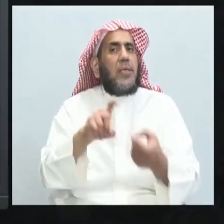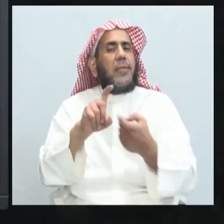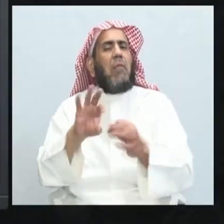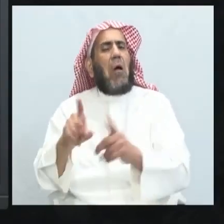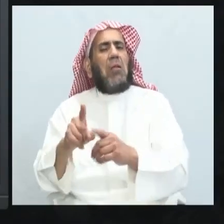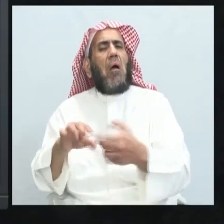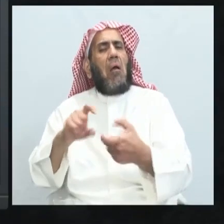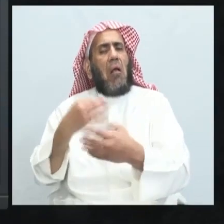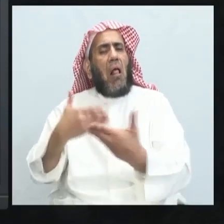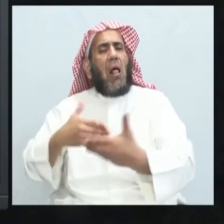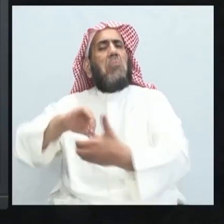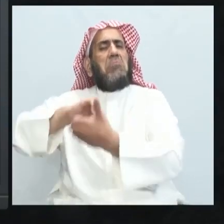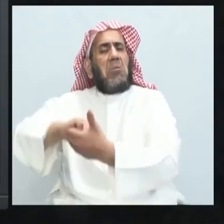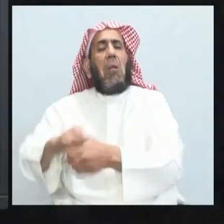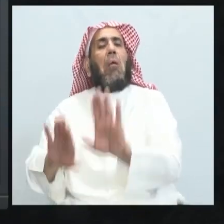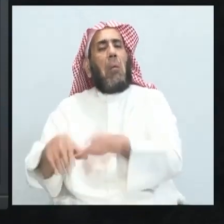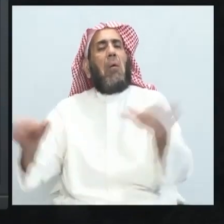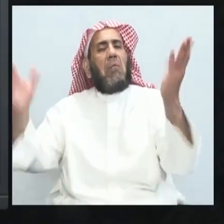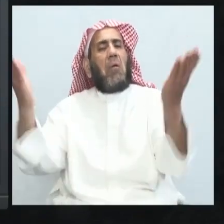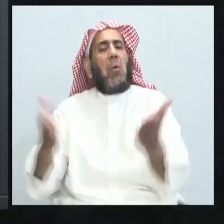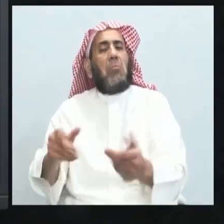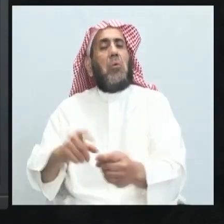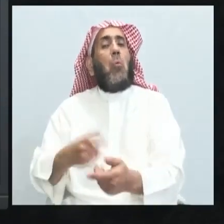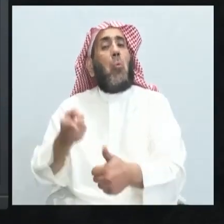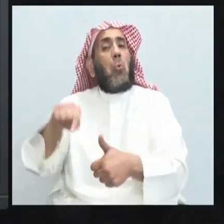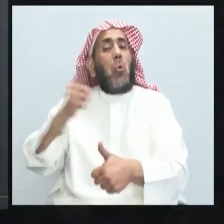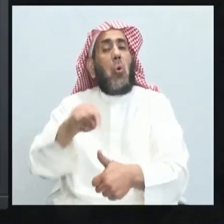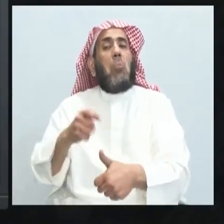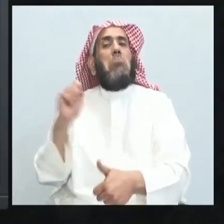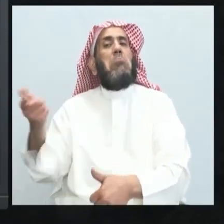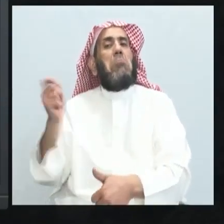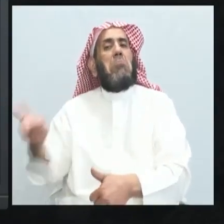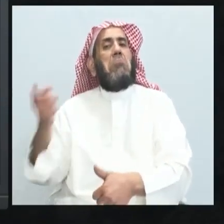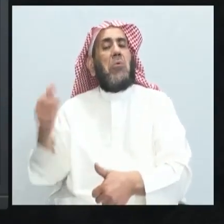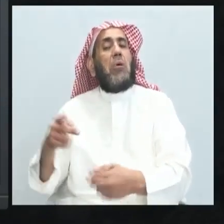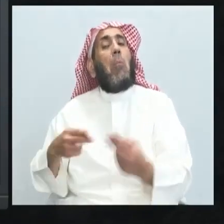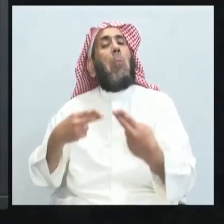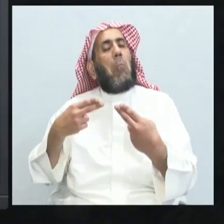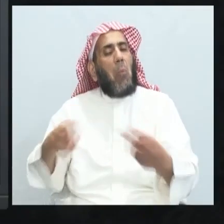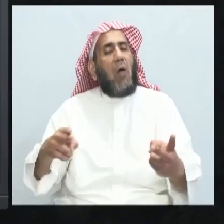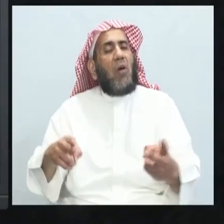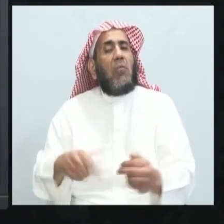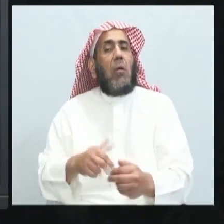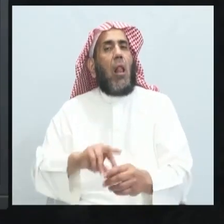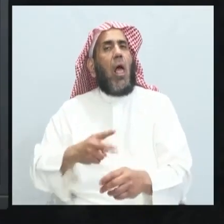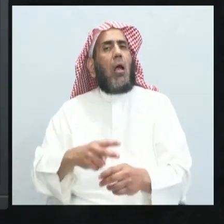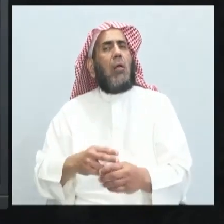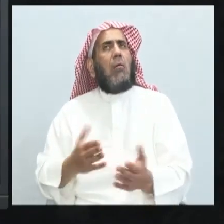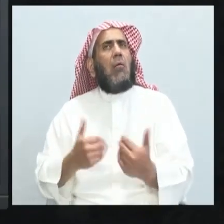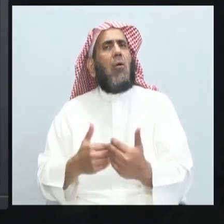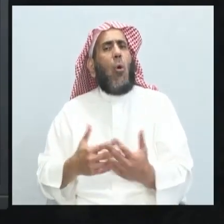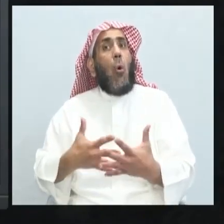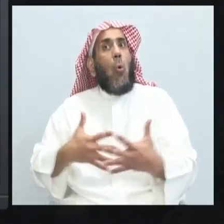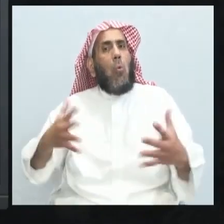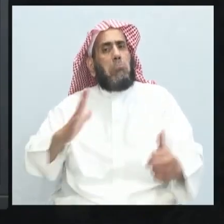او صلح وان يبقى في الوادي ثم تعطيه كل يوم دينار وافق في البدايه لكن لما زاد